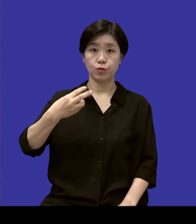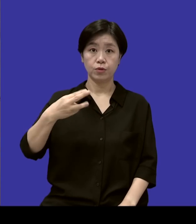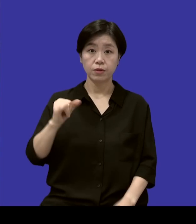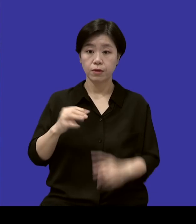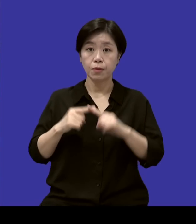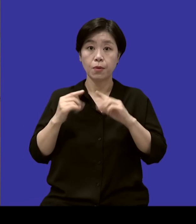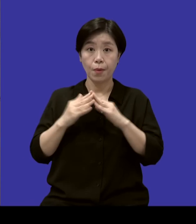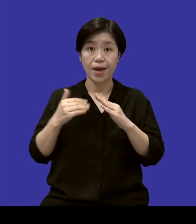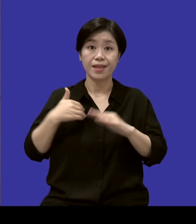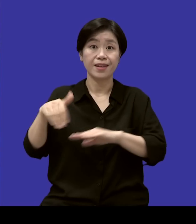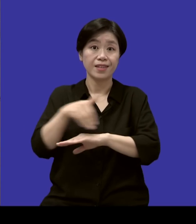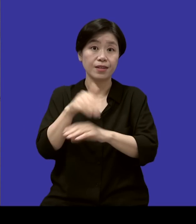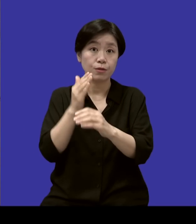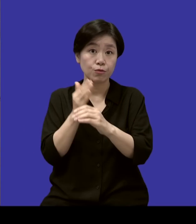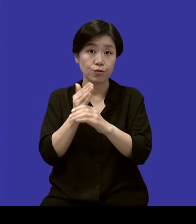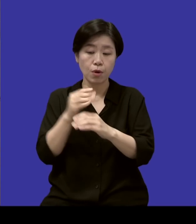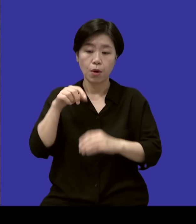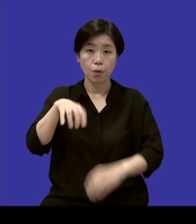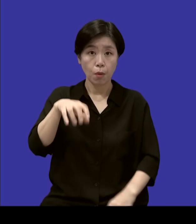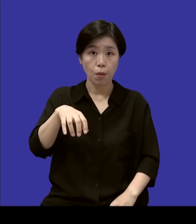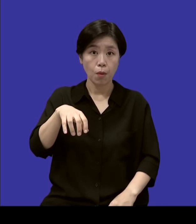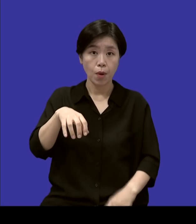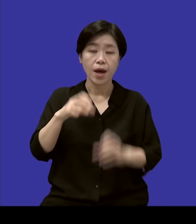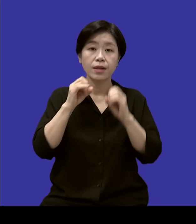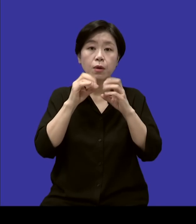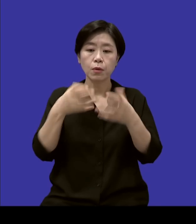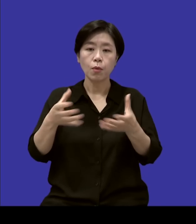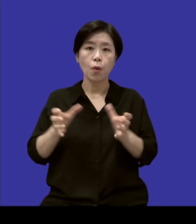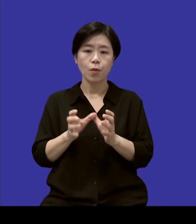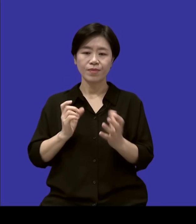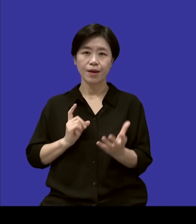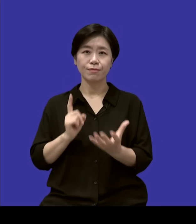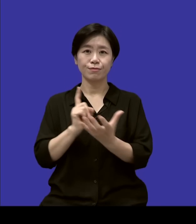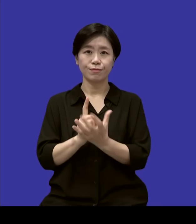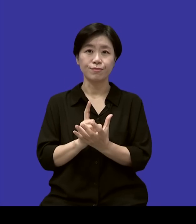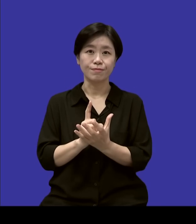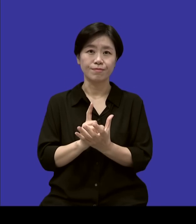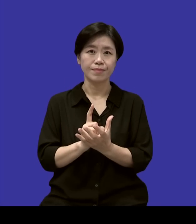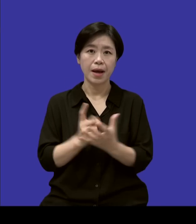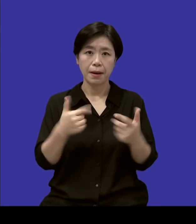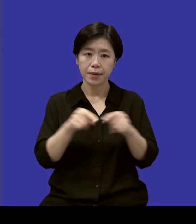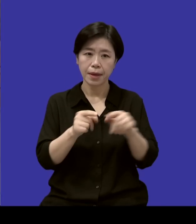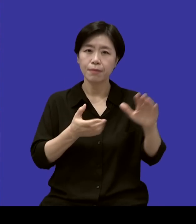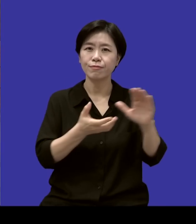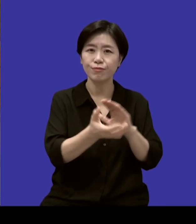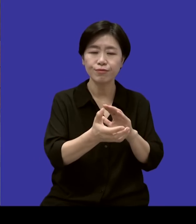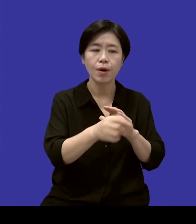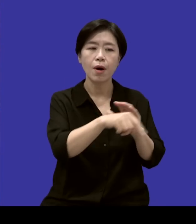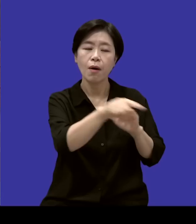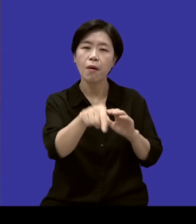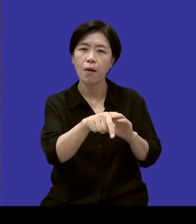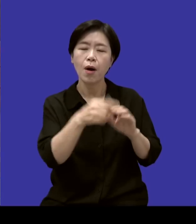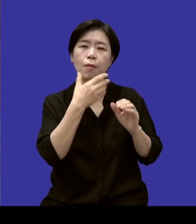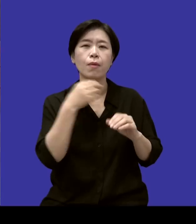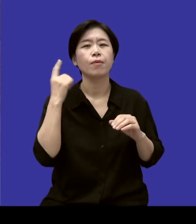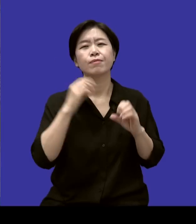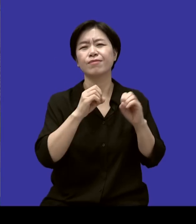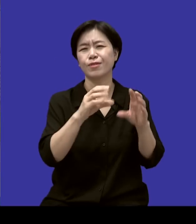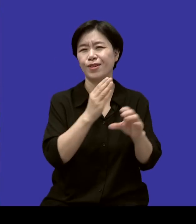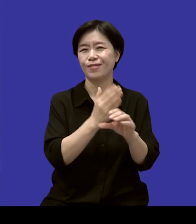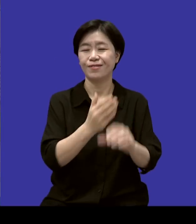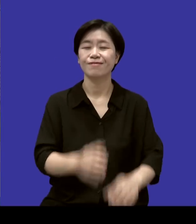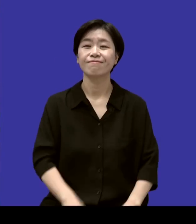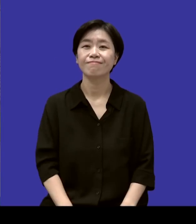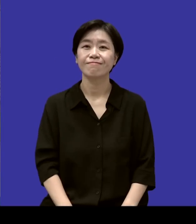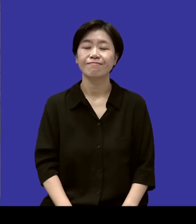드라마 안 할 때는 예. 이제 복음도 전하고 형제들이랑 즐거운 시간 보내고 있어요. 그러시군요. 이렇게 따뜻하신